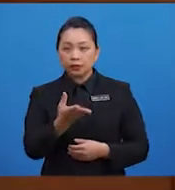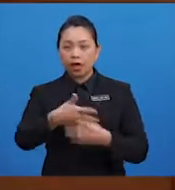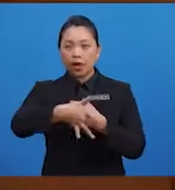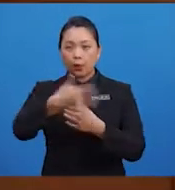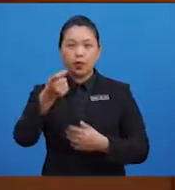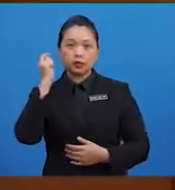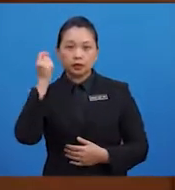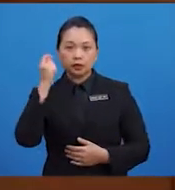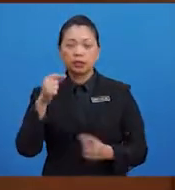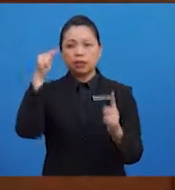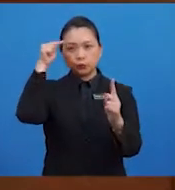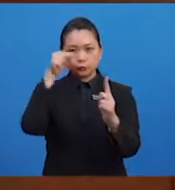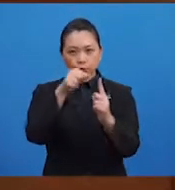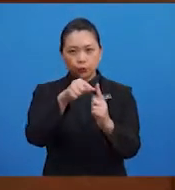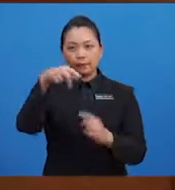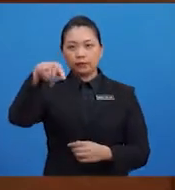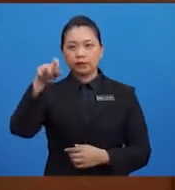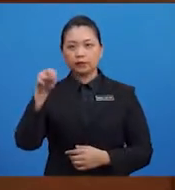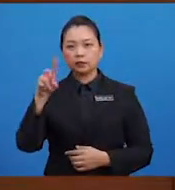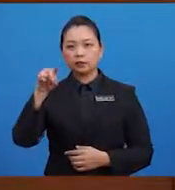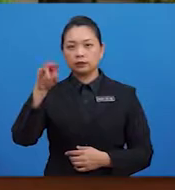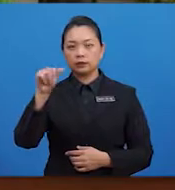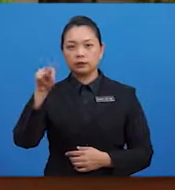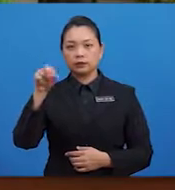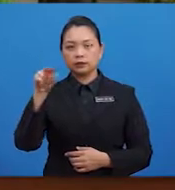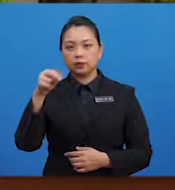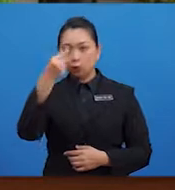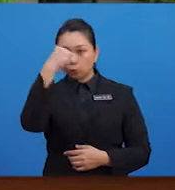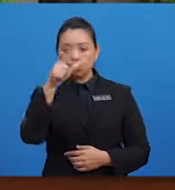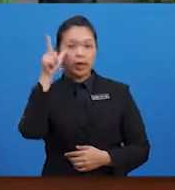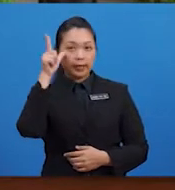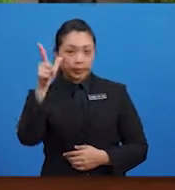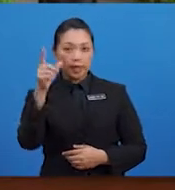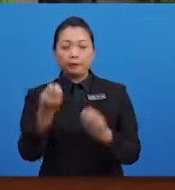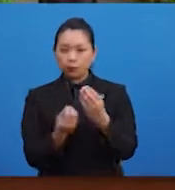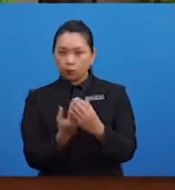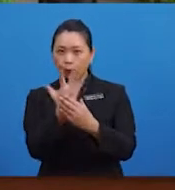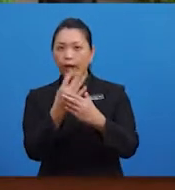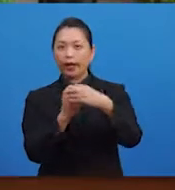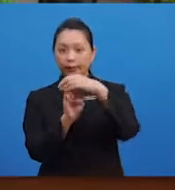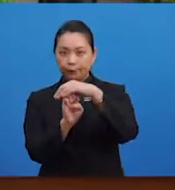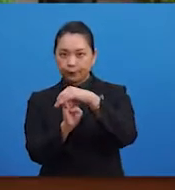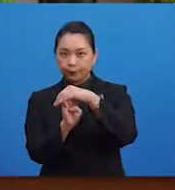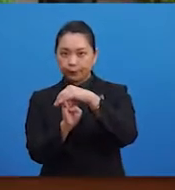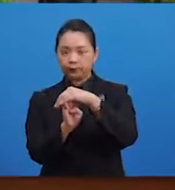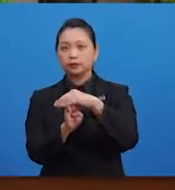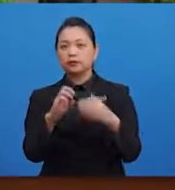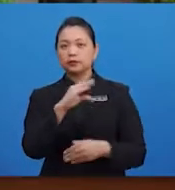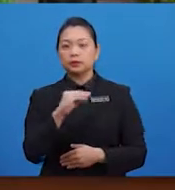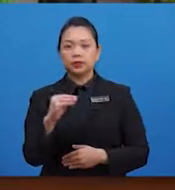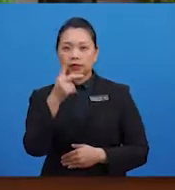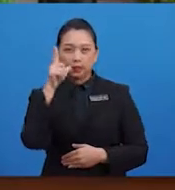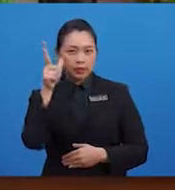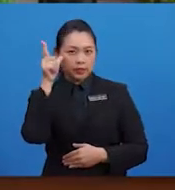tadi, tujuan pendianan adalah untuk melihat pertumbuhan embrio dan menakai telur tetasan yang tidak